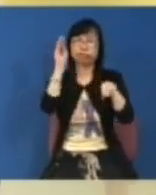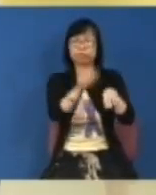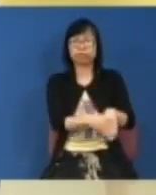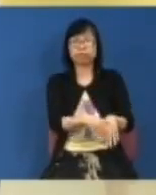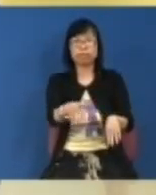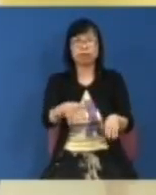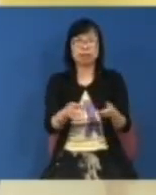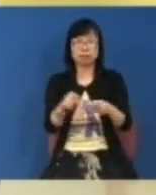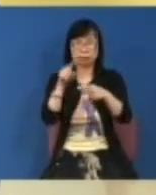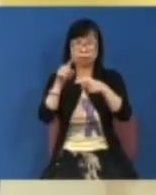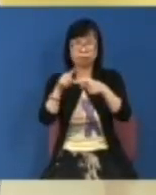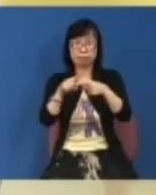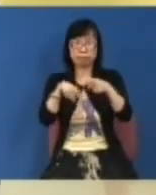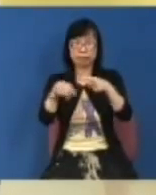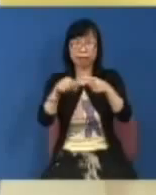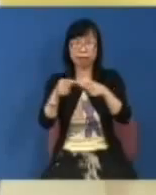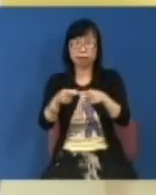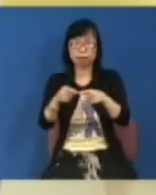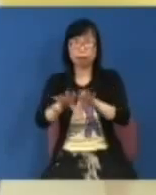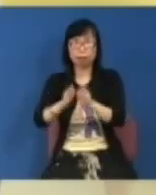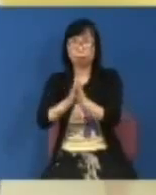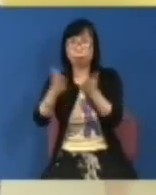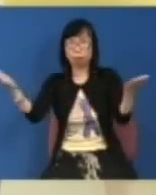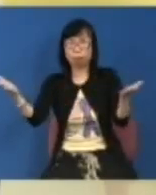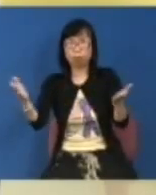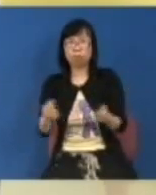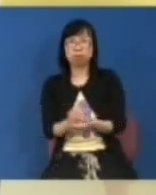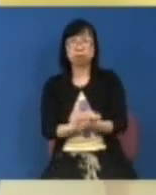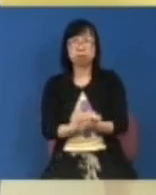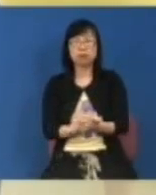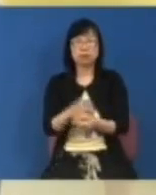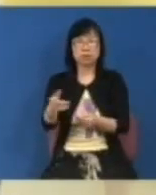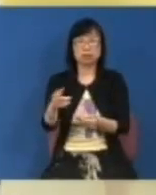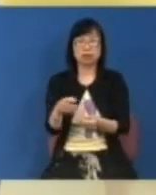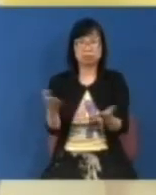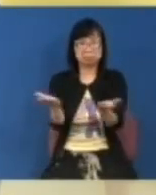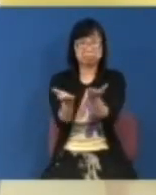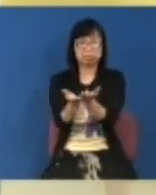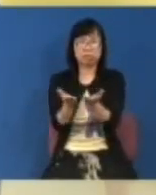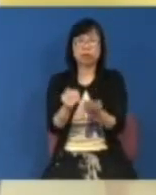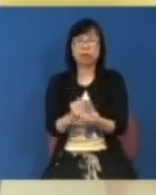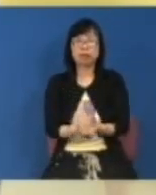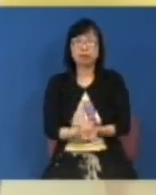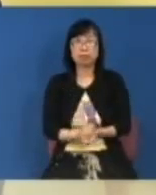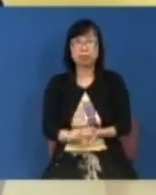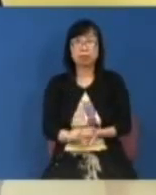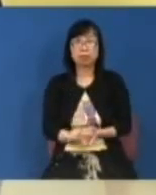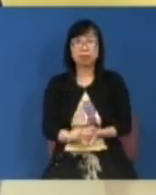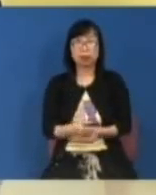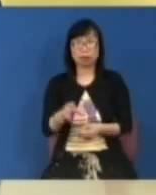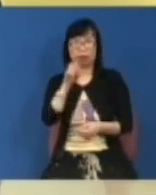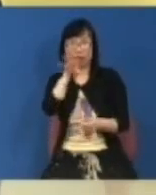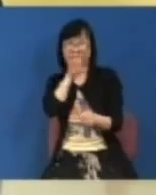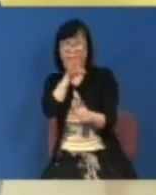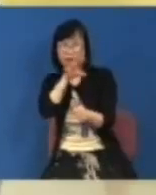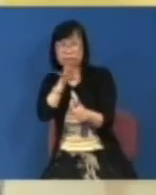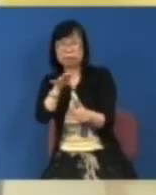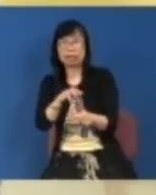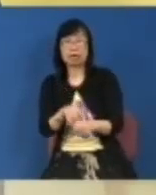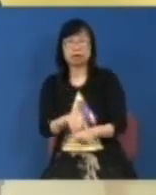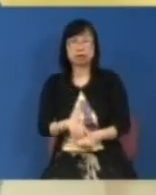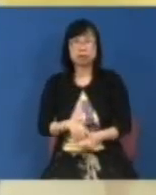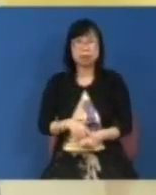匯大公的浸洗底下拿出來的提煉出來的證據做一個事實基礎來譴責我們，同意別